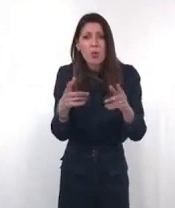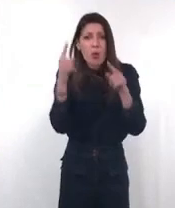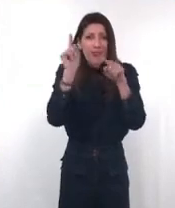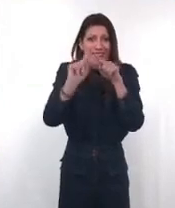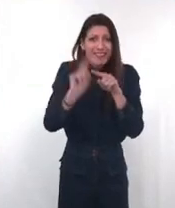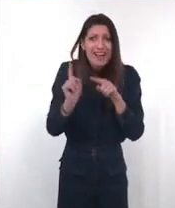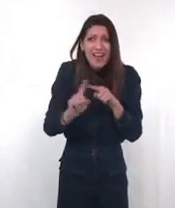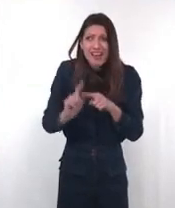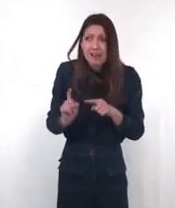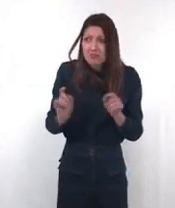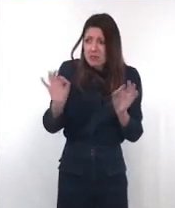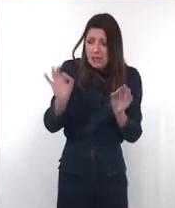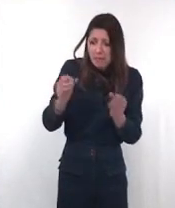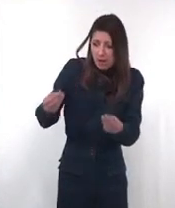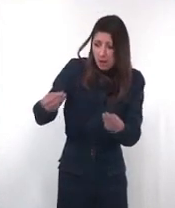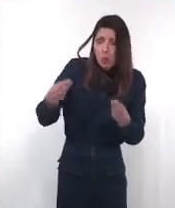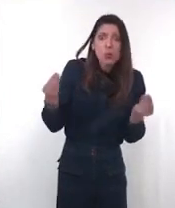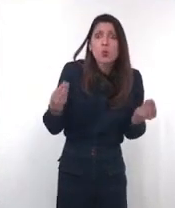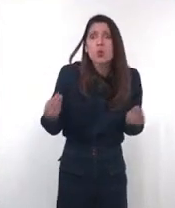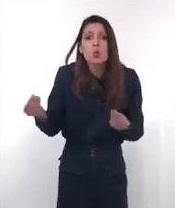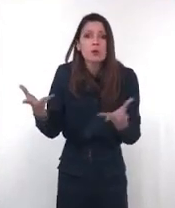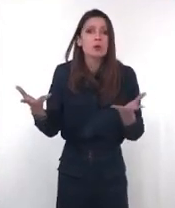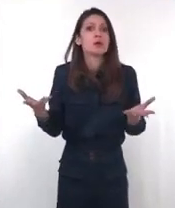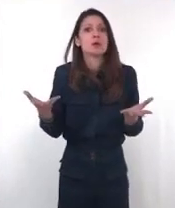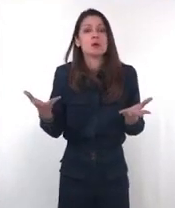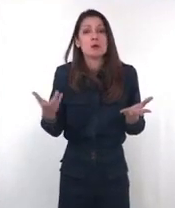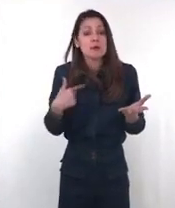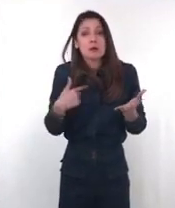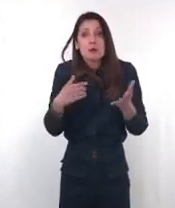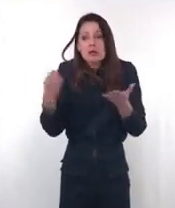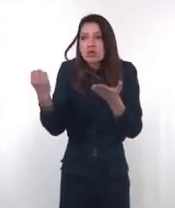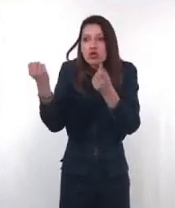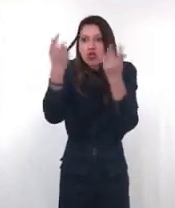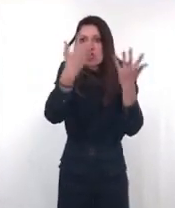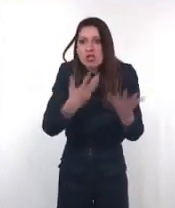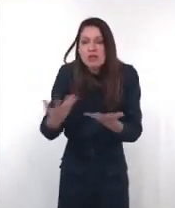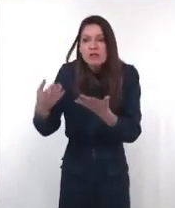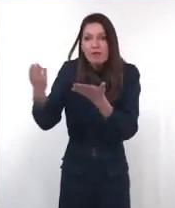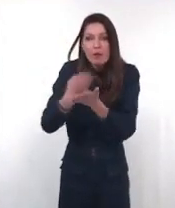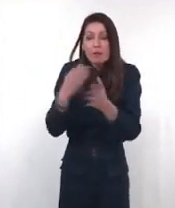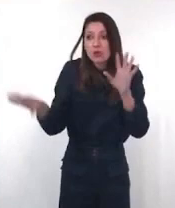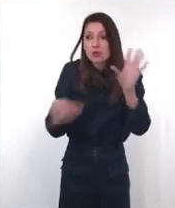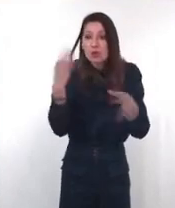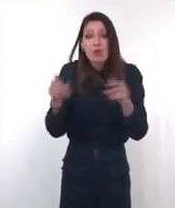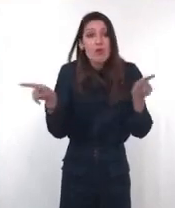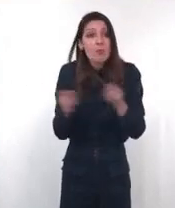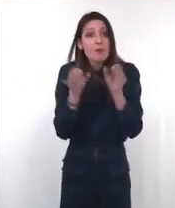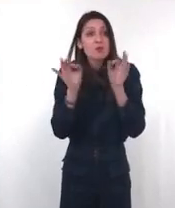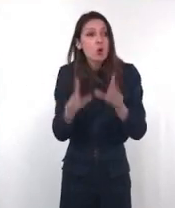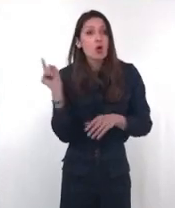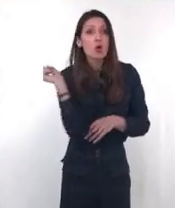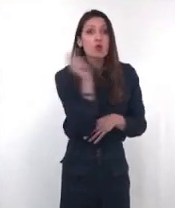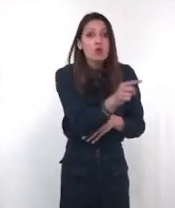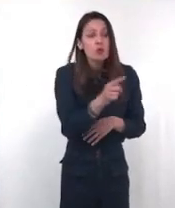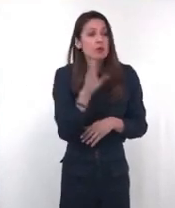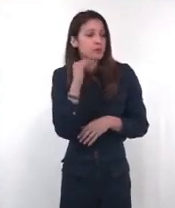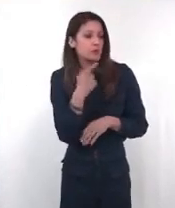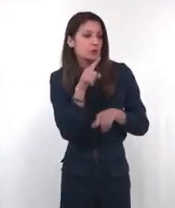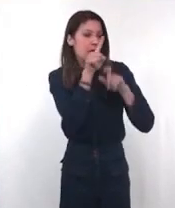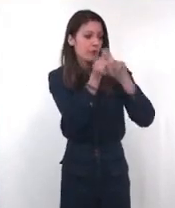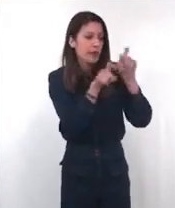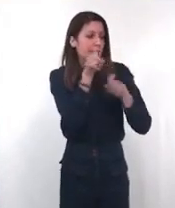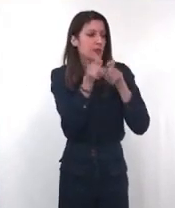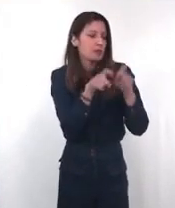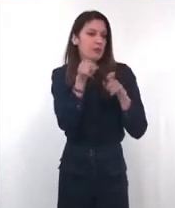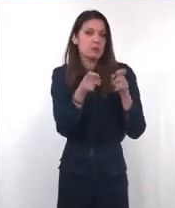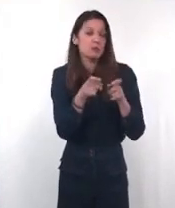Et contrairement à ce que vous nous dites, monsieur le maire, on les découvre en même temps que vous. Donc ne vous étonnez pas que l'on pose des questions et qu'on fasse ce que vous